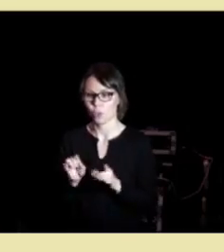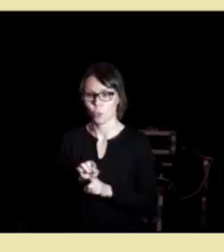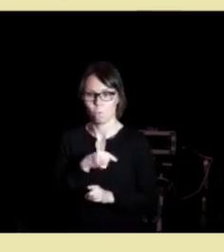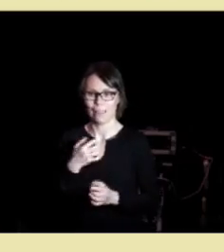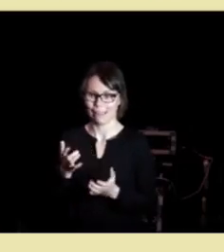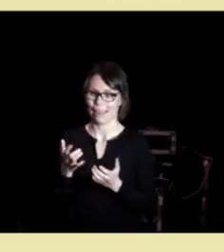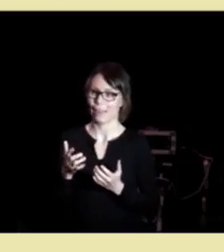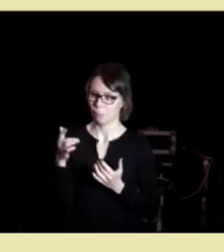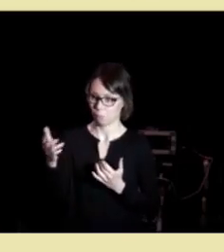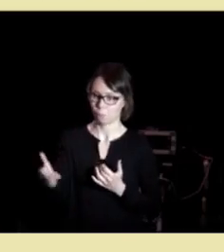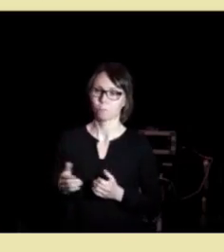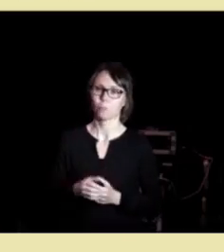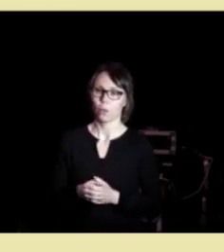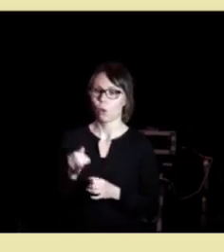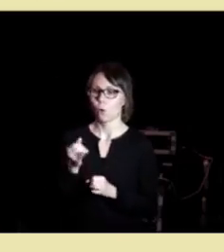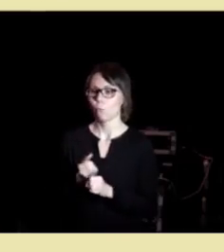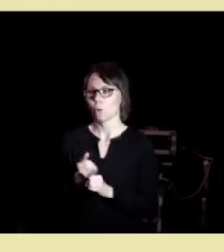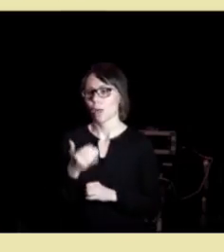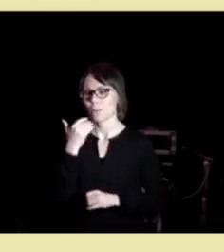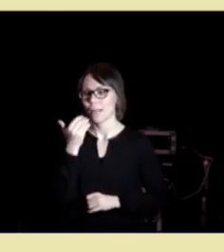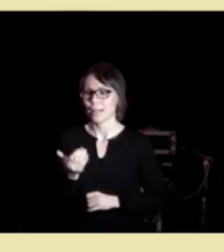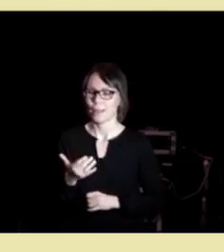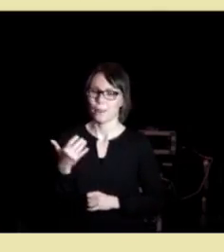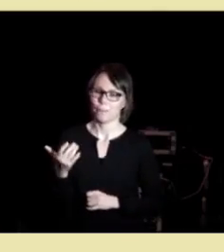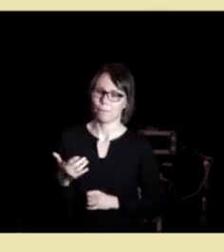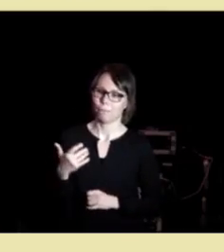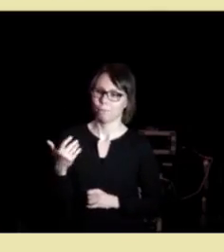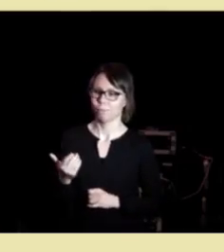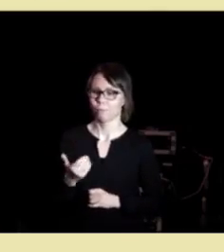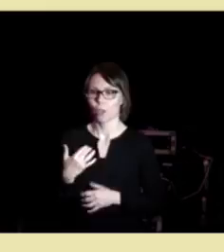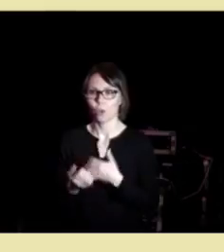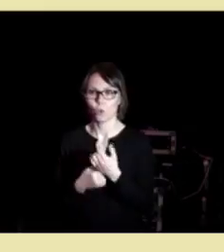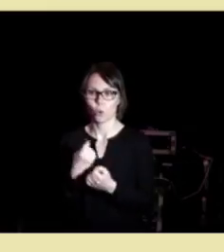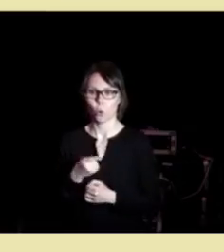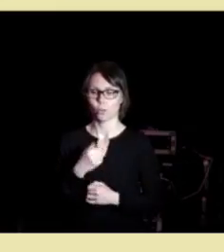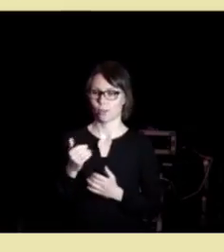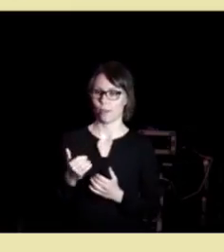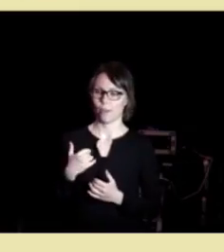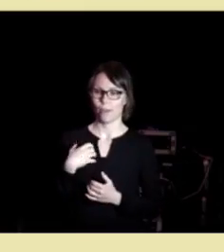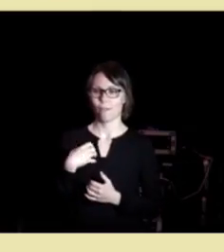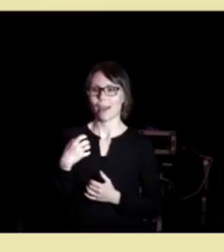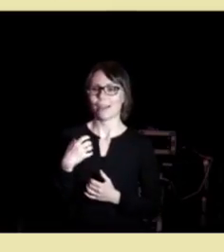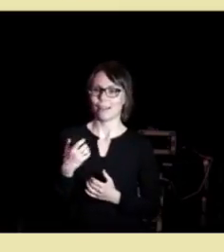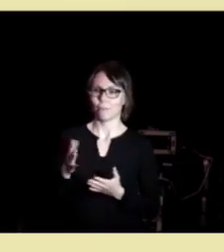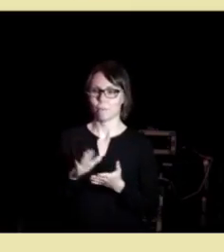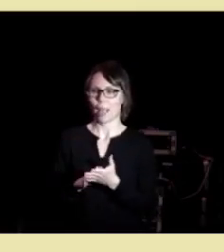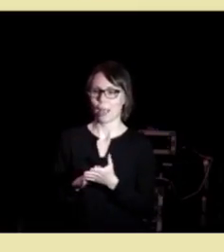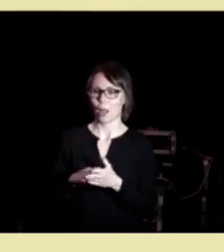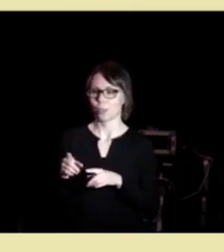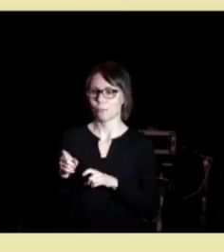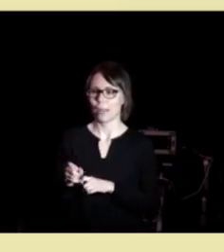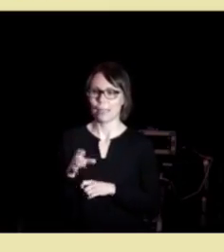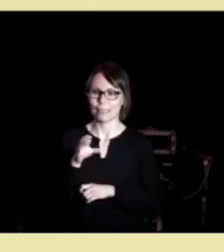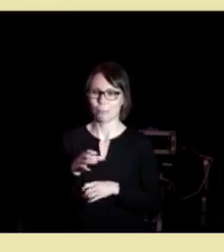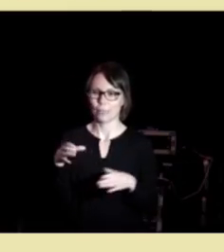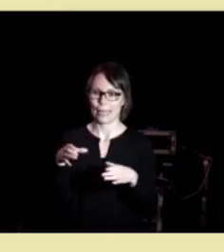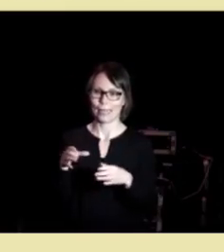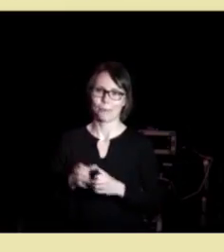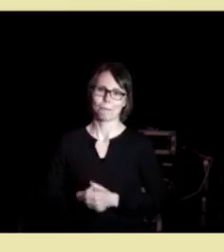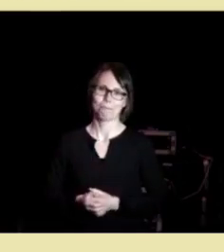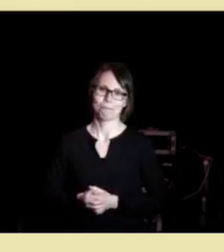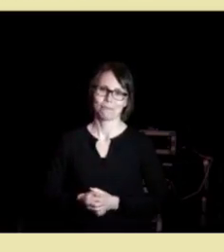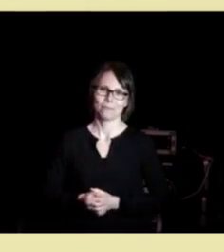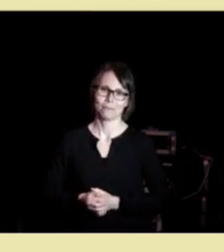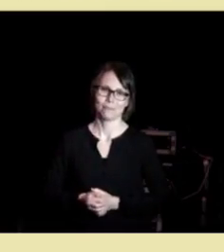trenger for å bli, for å gjøre oss verdige til å spille i Champions League. Et